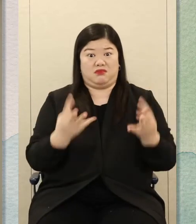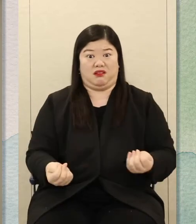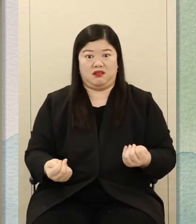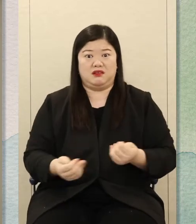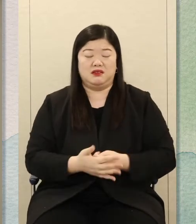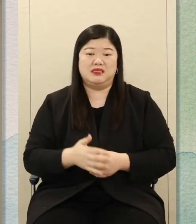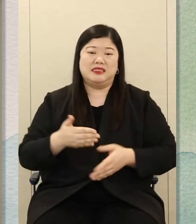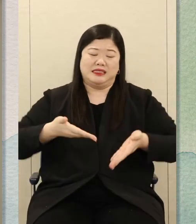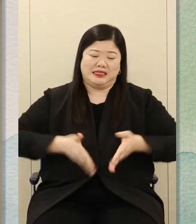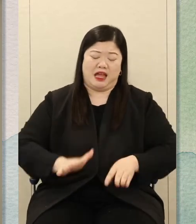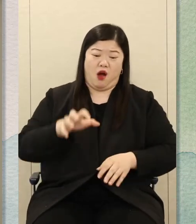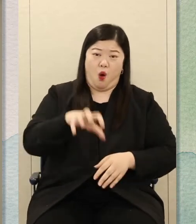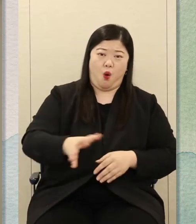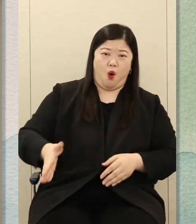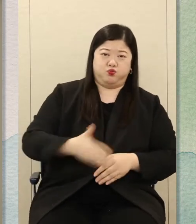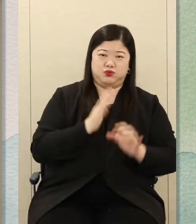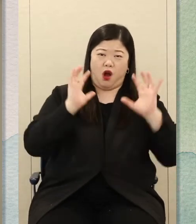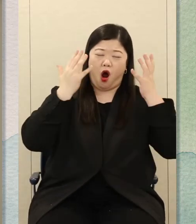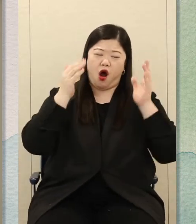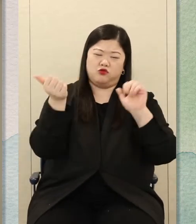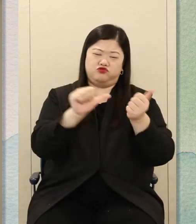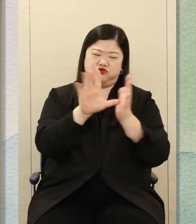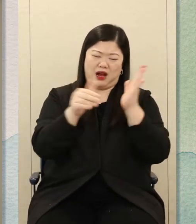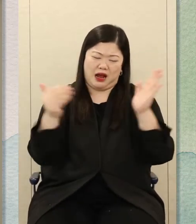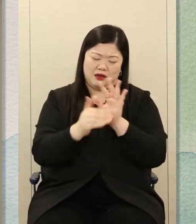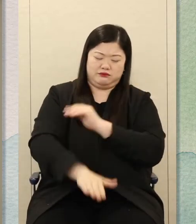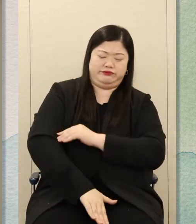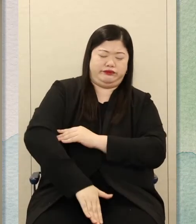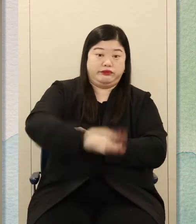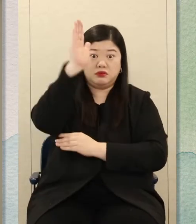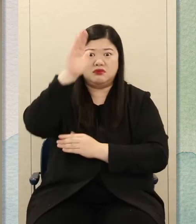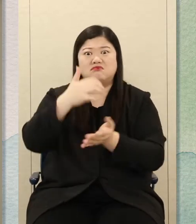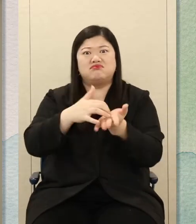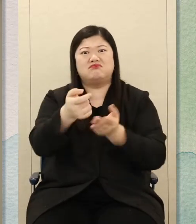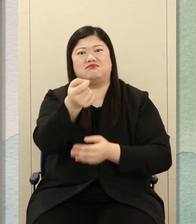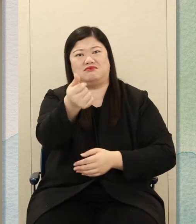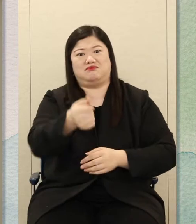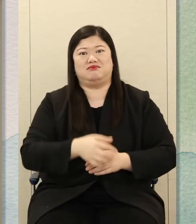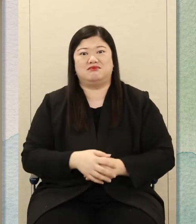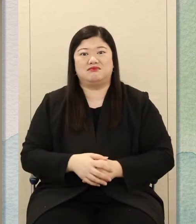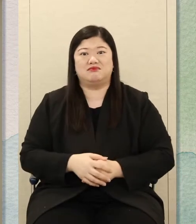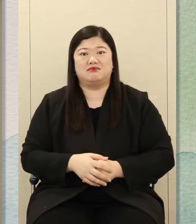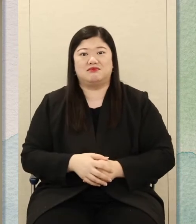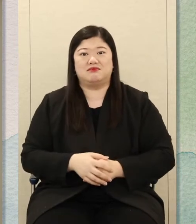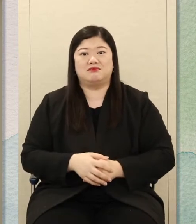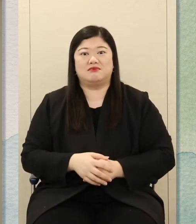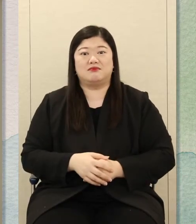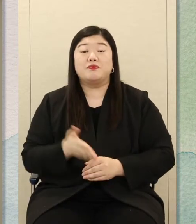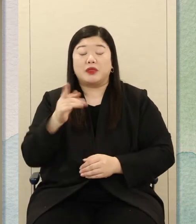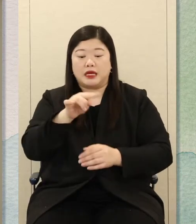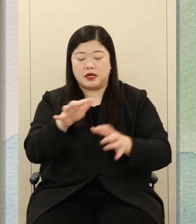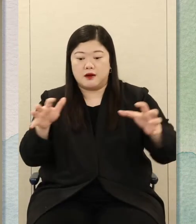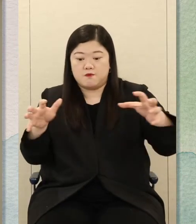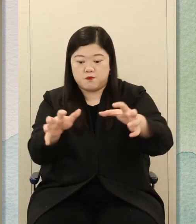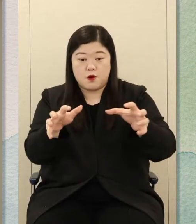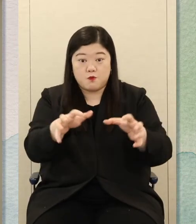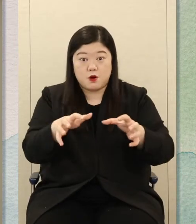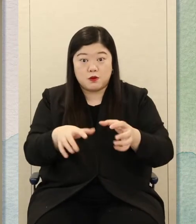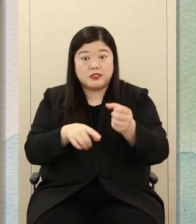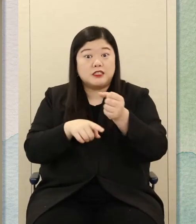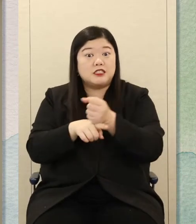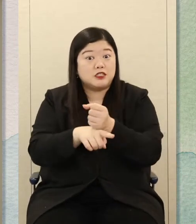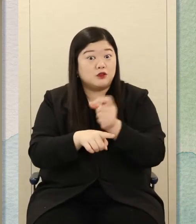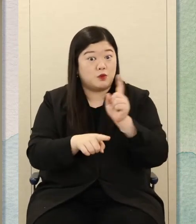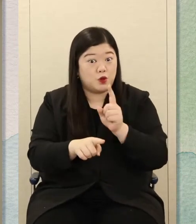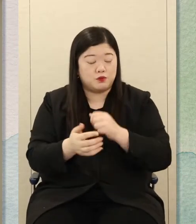그래서 이사 가면 모임이 흩어지고 이사 가면 모임이 흩어지고 이렇게 되는데 이유가 하나 있어요. 뭐냐면 그